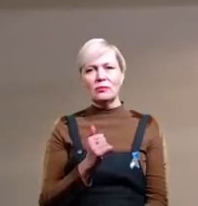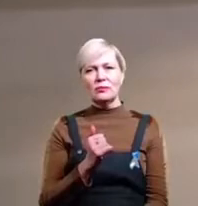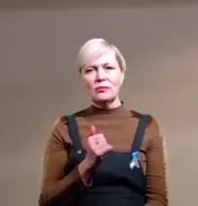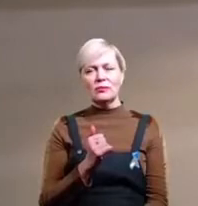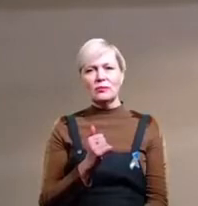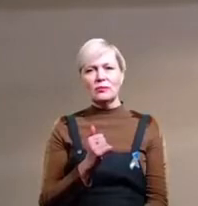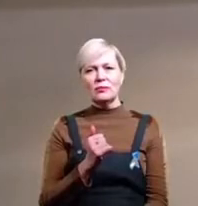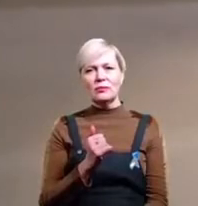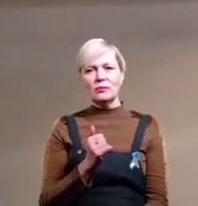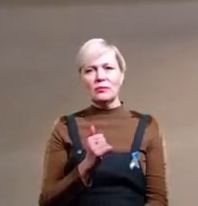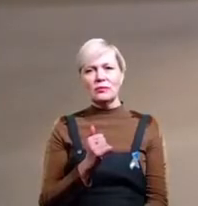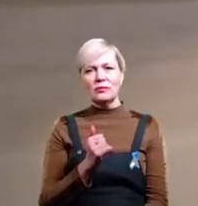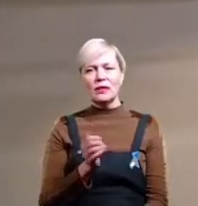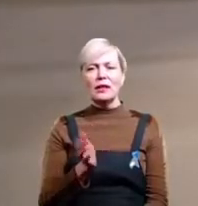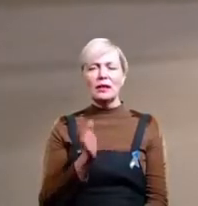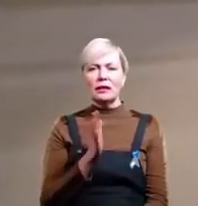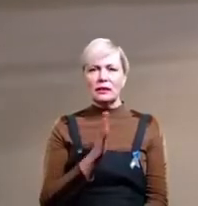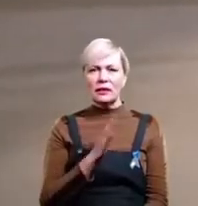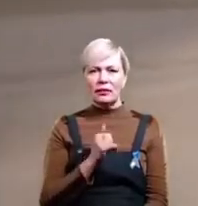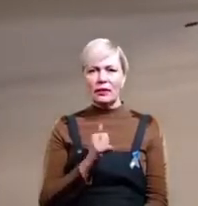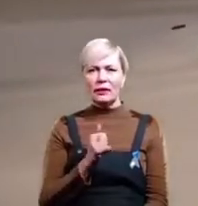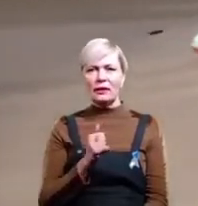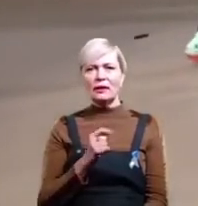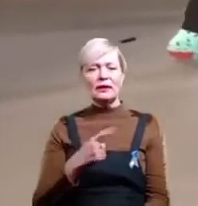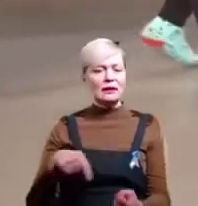Вы забежали. Давайте забегаем в круг.